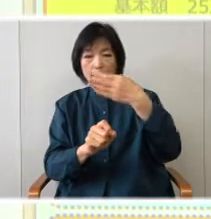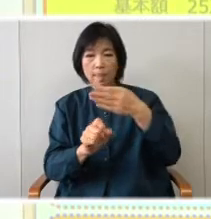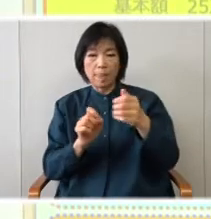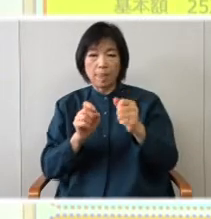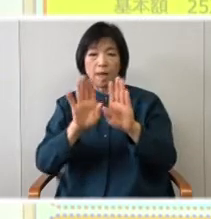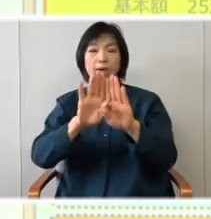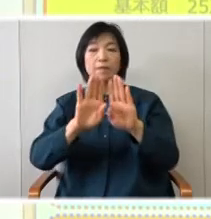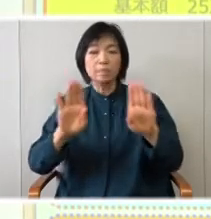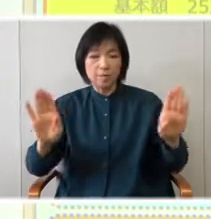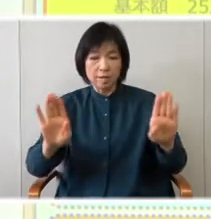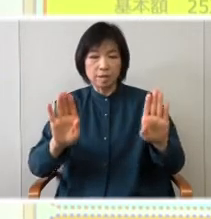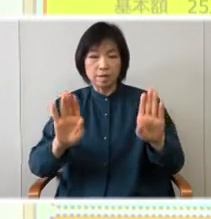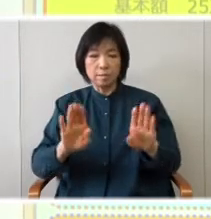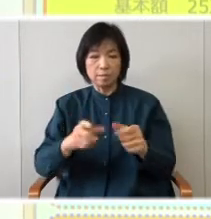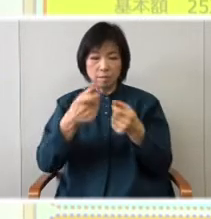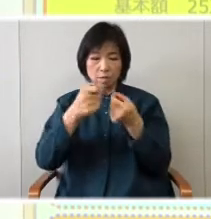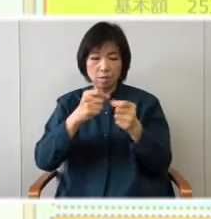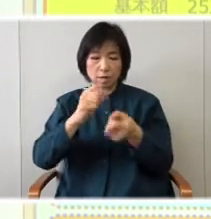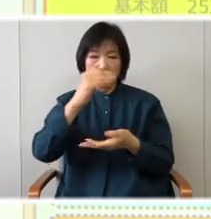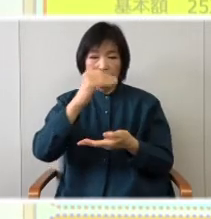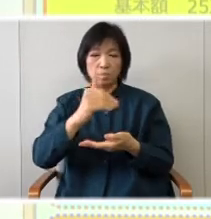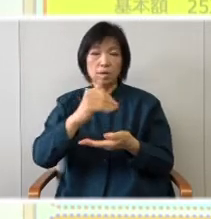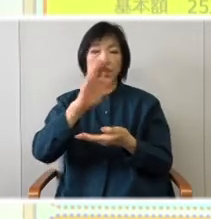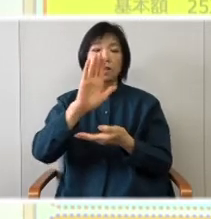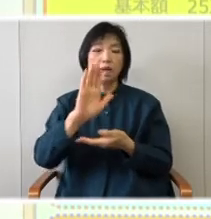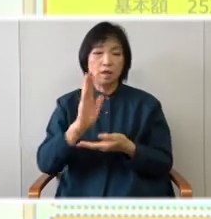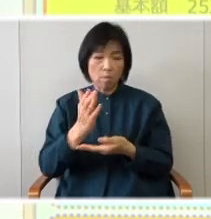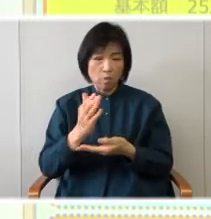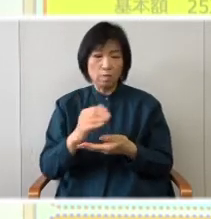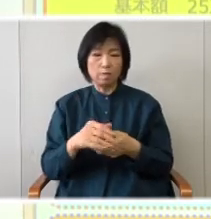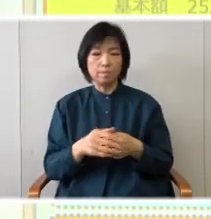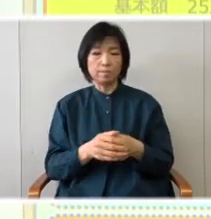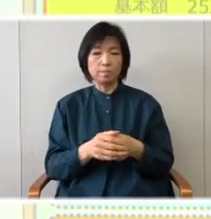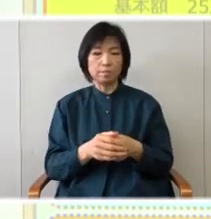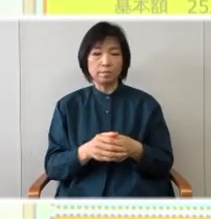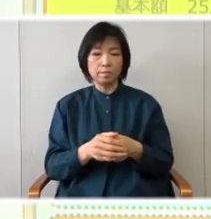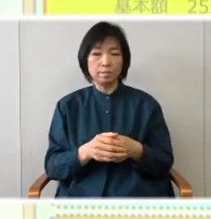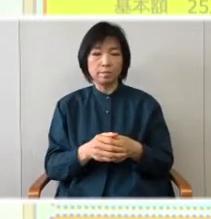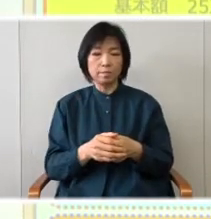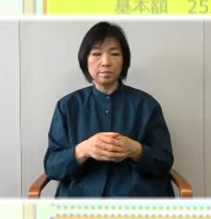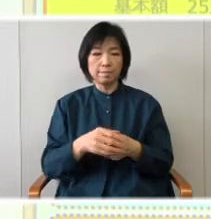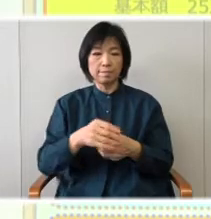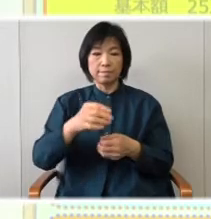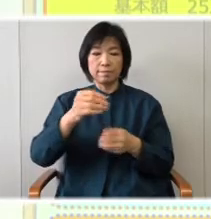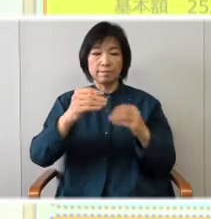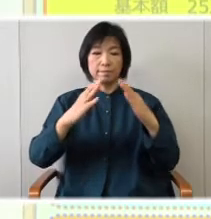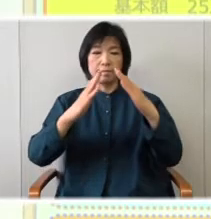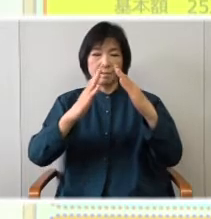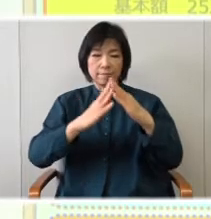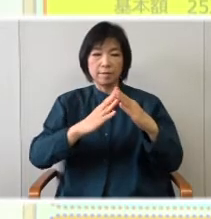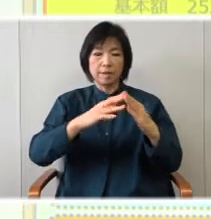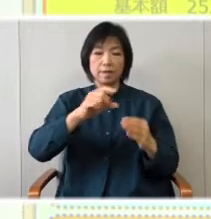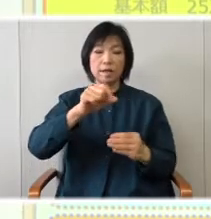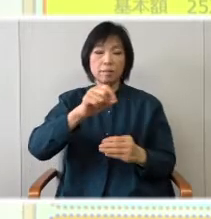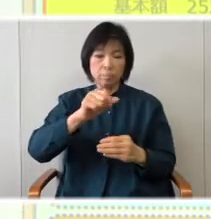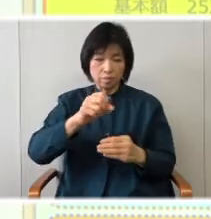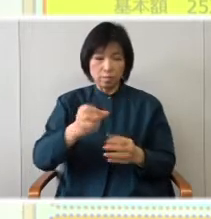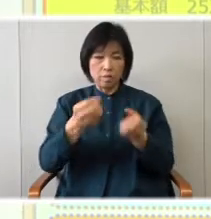であります。でちょっと細かいところに入りますけれども、宅地の新築補助の創